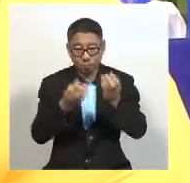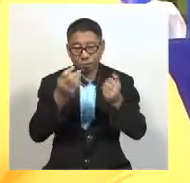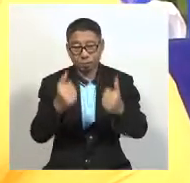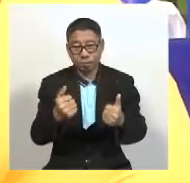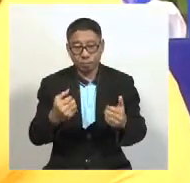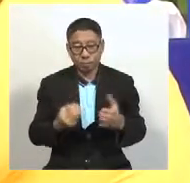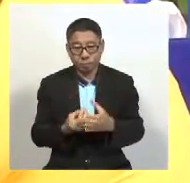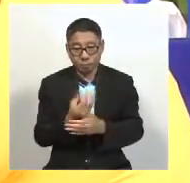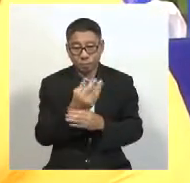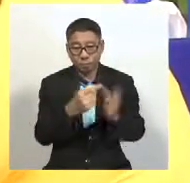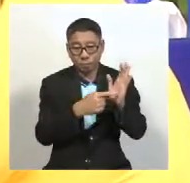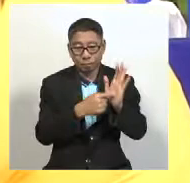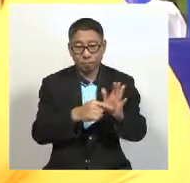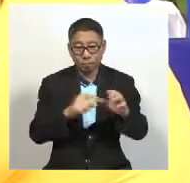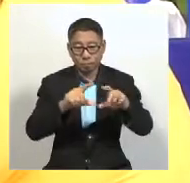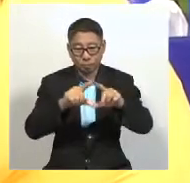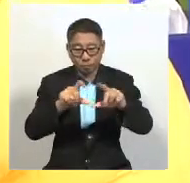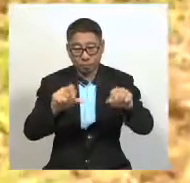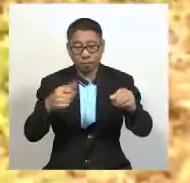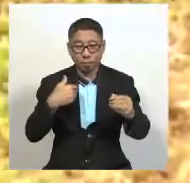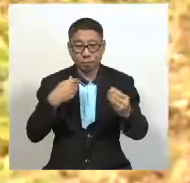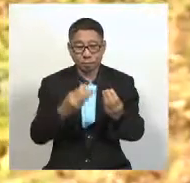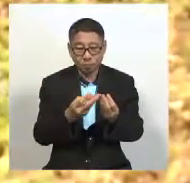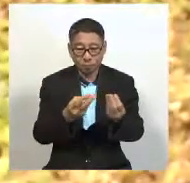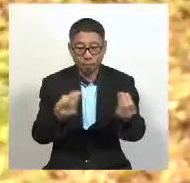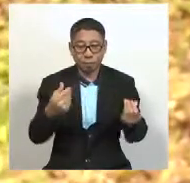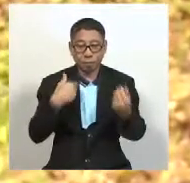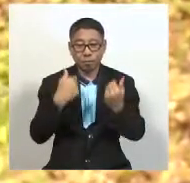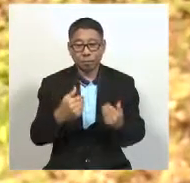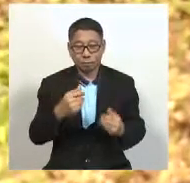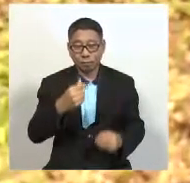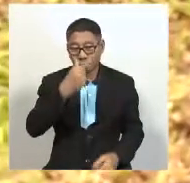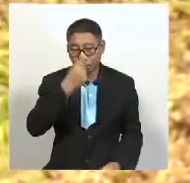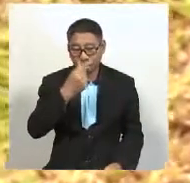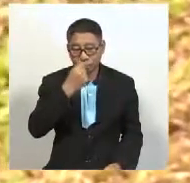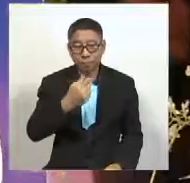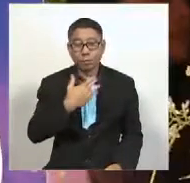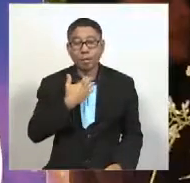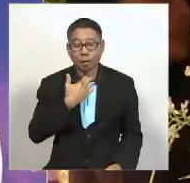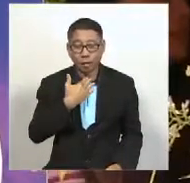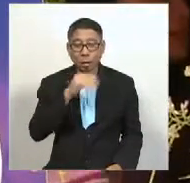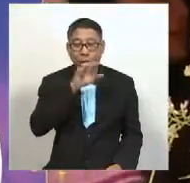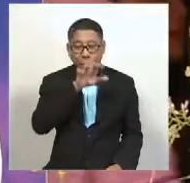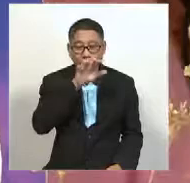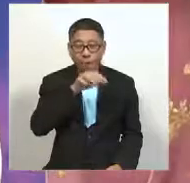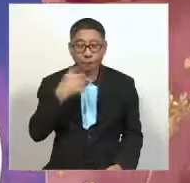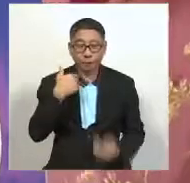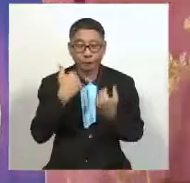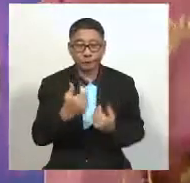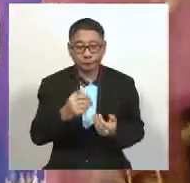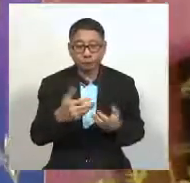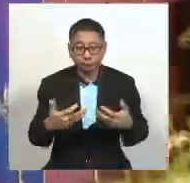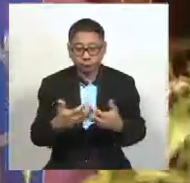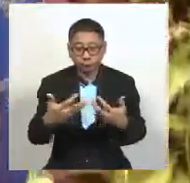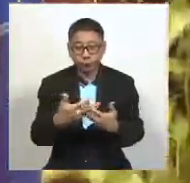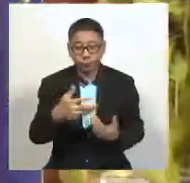ไพรที่ว่าก็อย่างเช่นมะขามป้อมขมิ้นชันและถ้าเกิดอาการหวัดไอแสบคอแนะนำให้กินหญ้าด